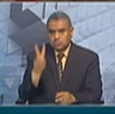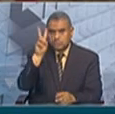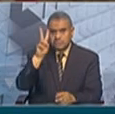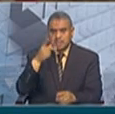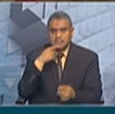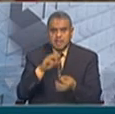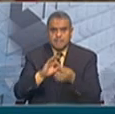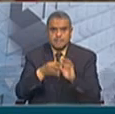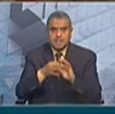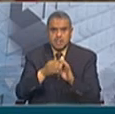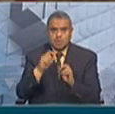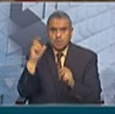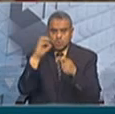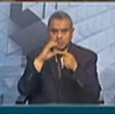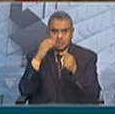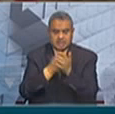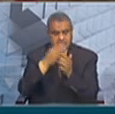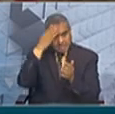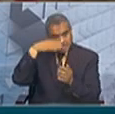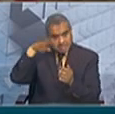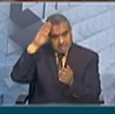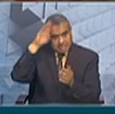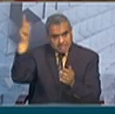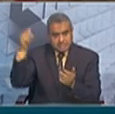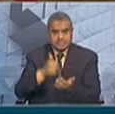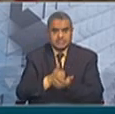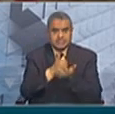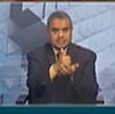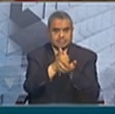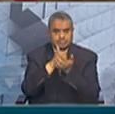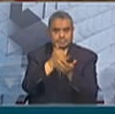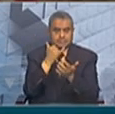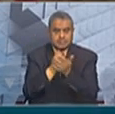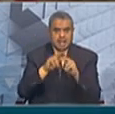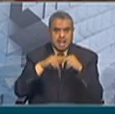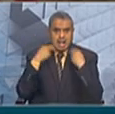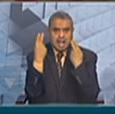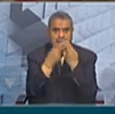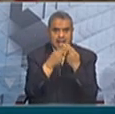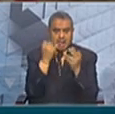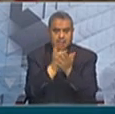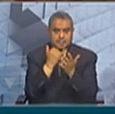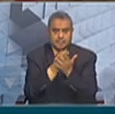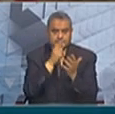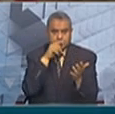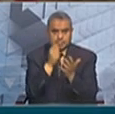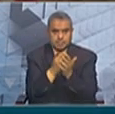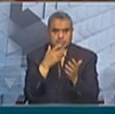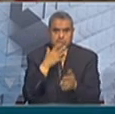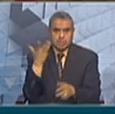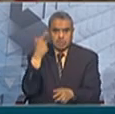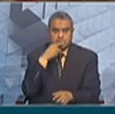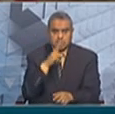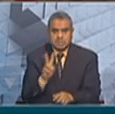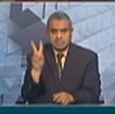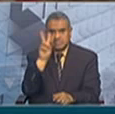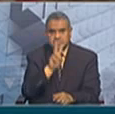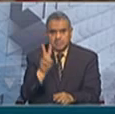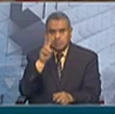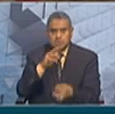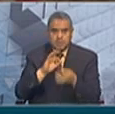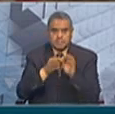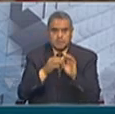جنيه استرليني بشكل مبدئي لشركة لقاحات عالمية لتأمين حقوق شراء 27 مليون جرعة